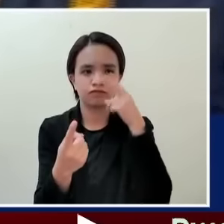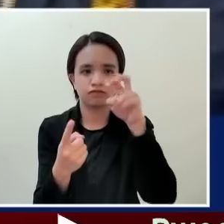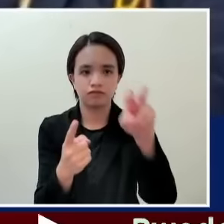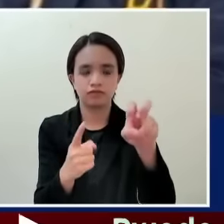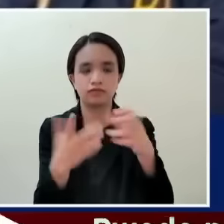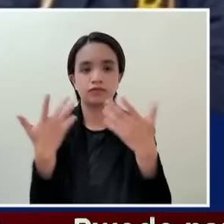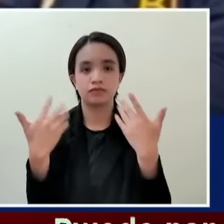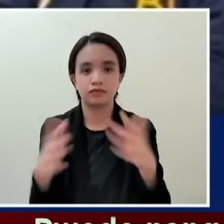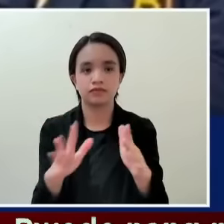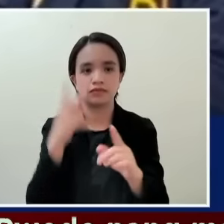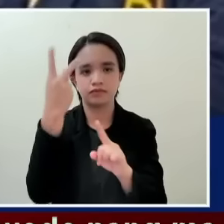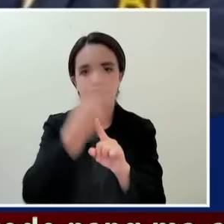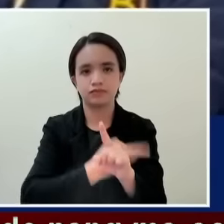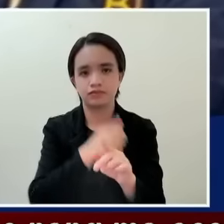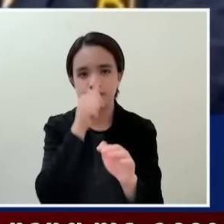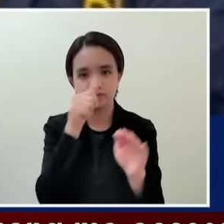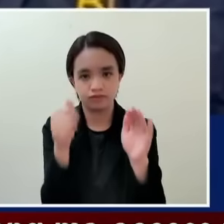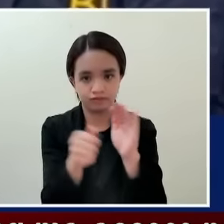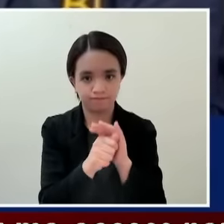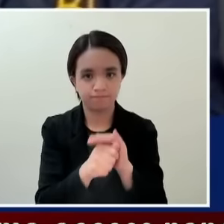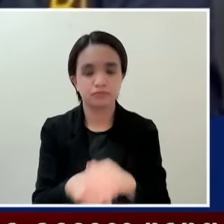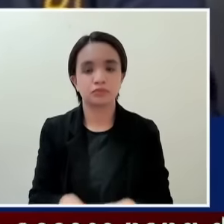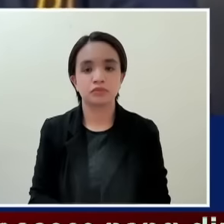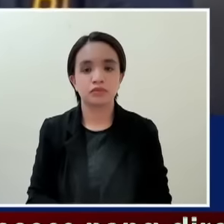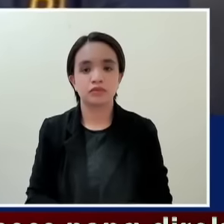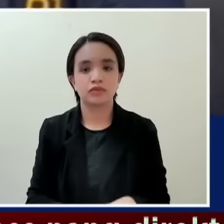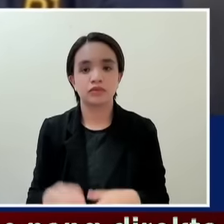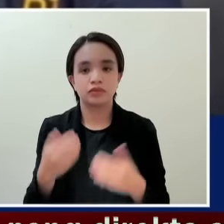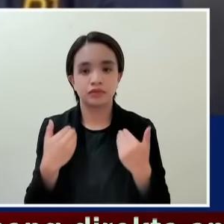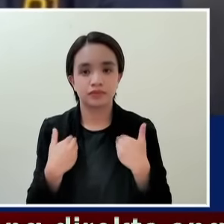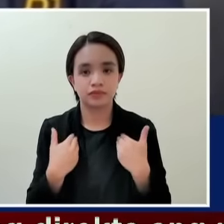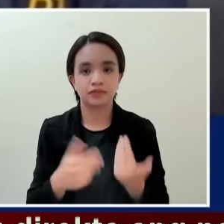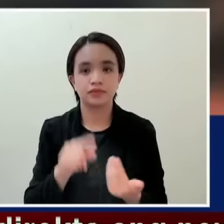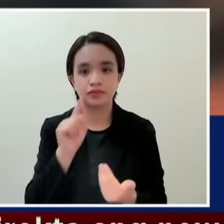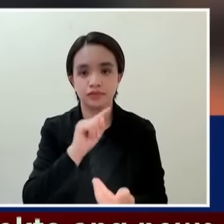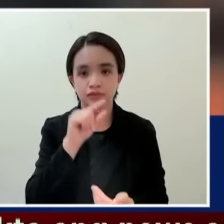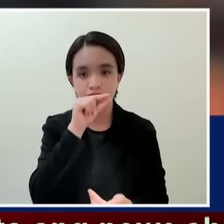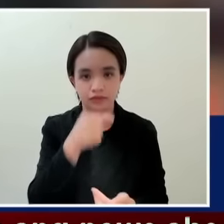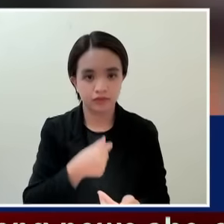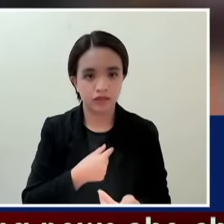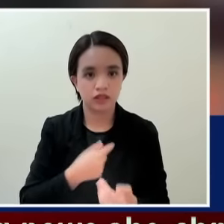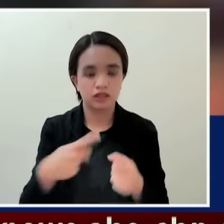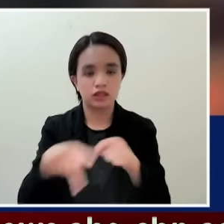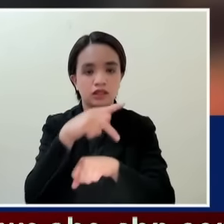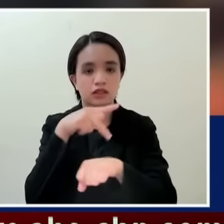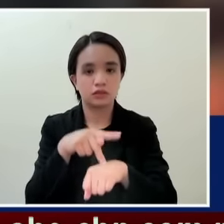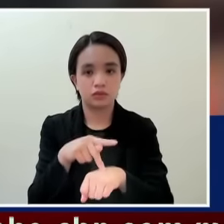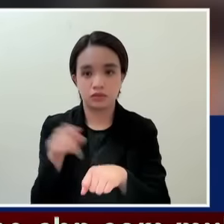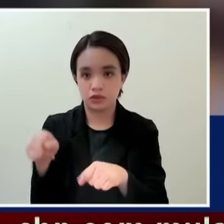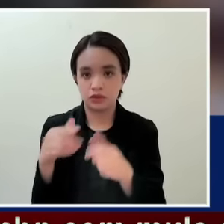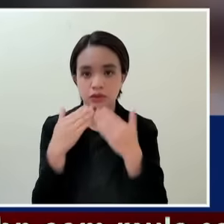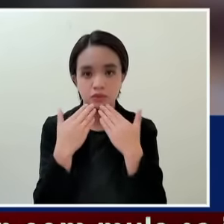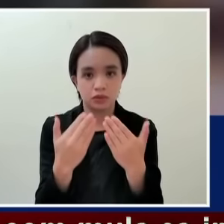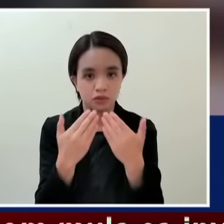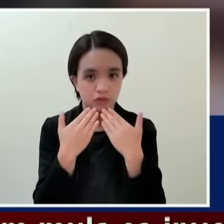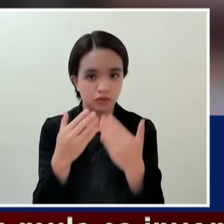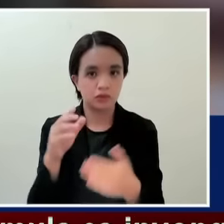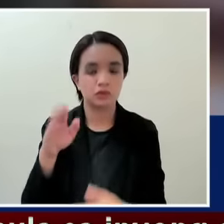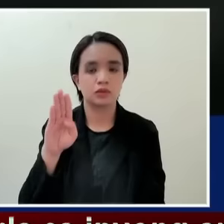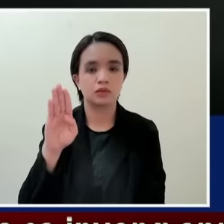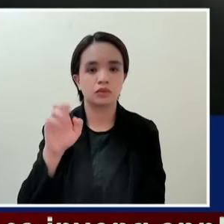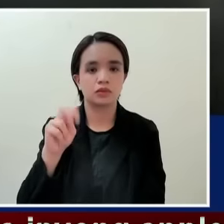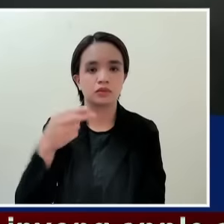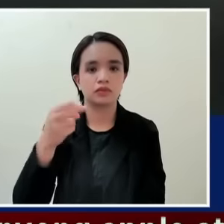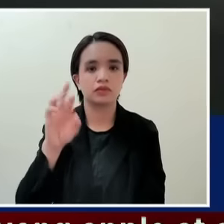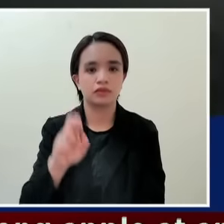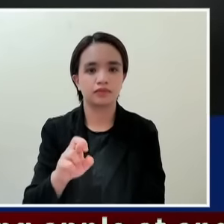ang 2 buwang pagtatago. Masayang pagbati ang bunga ni Go sa mga opisyal ng Pilipinas. Labis naman ang pasasalamat Interior Secretary Abalos sa mga otoridad ng